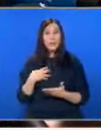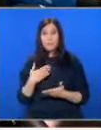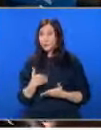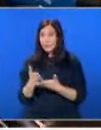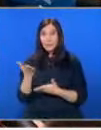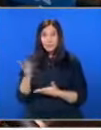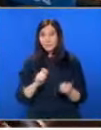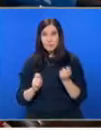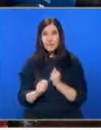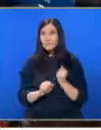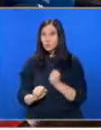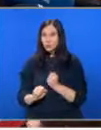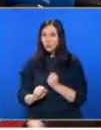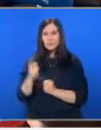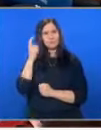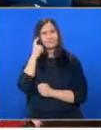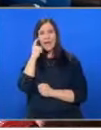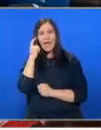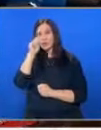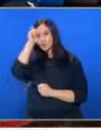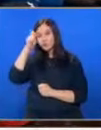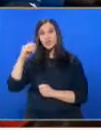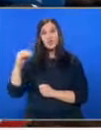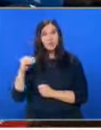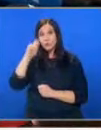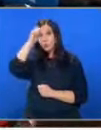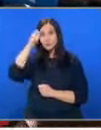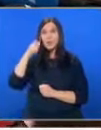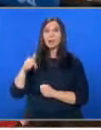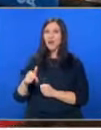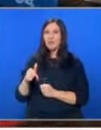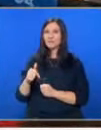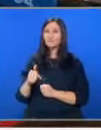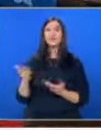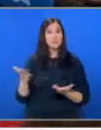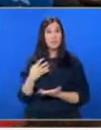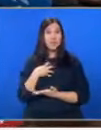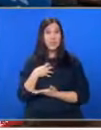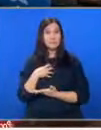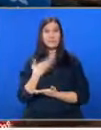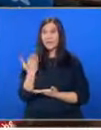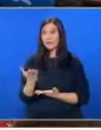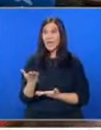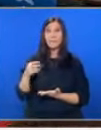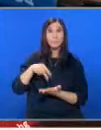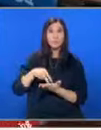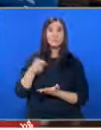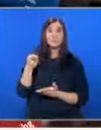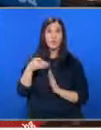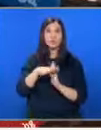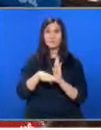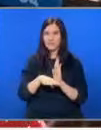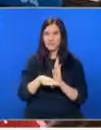в Конституцията, знаеха, че господин Желязков и господин Главчев са от ГЕРБ и са на тези позиции, са в този